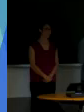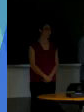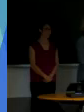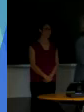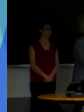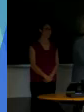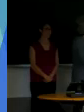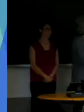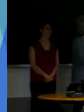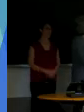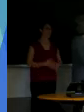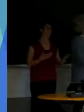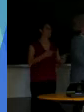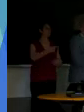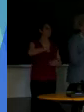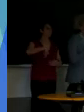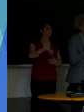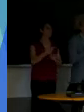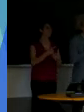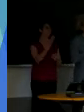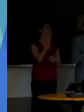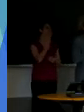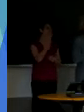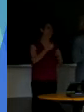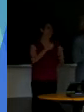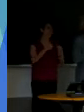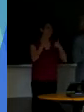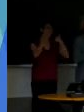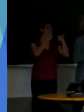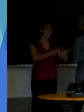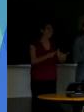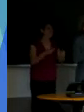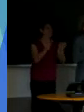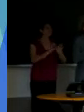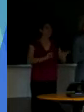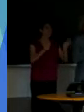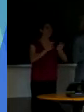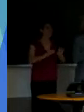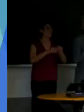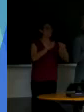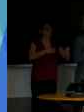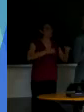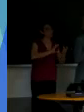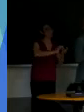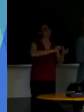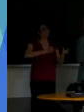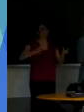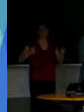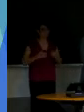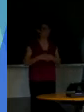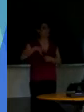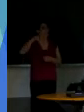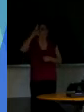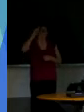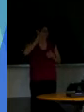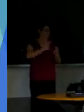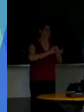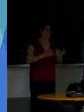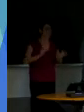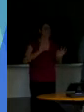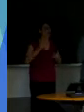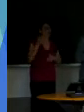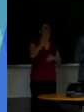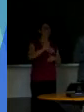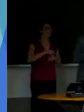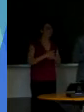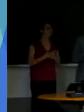Quindi noi cerchiamo di fornirvi una preparazione multidisciplinare sia dal punto di vista delle conoscenze che anche per quello che riguardano quelli